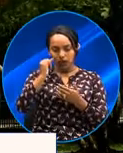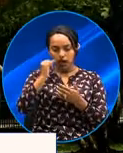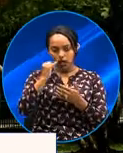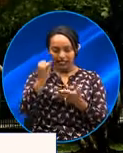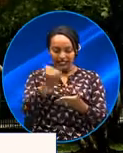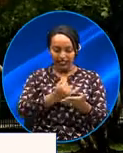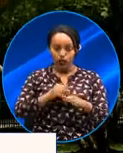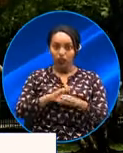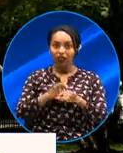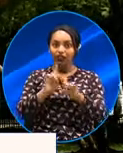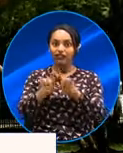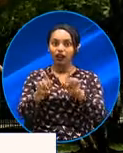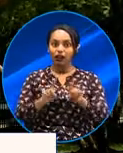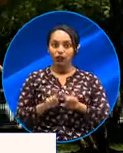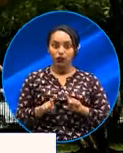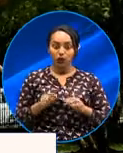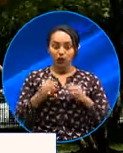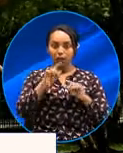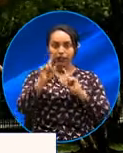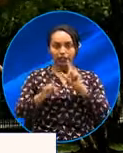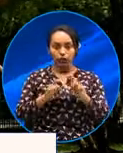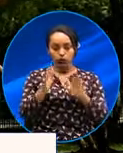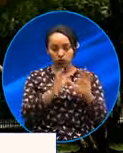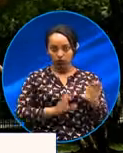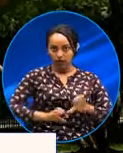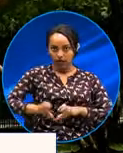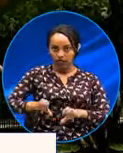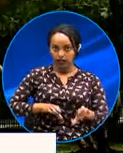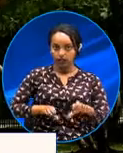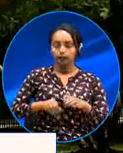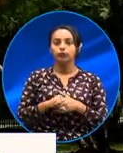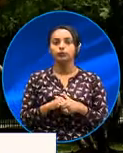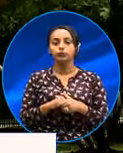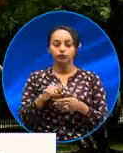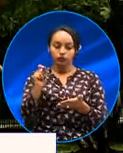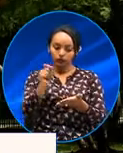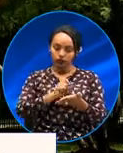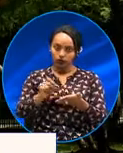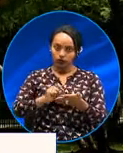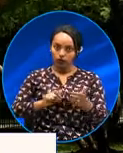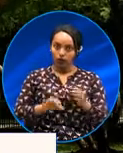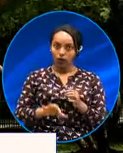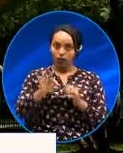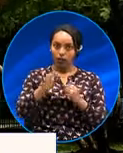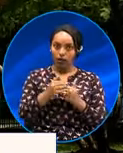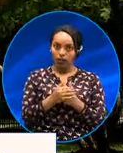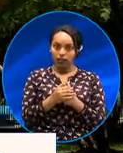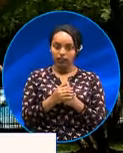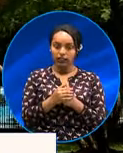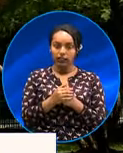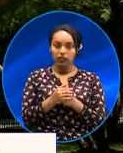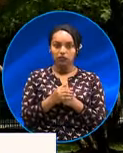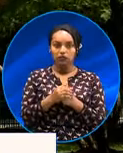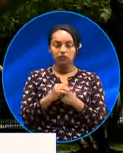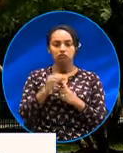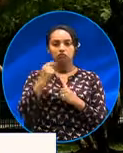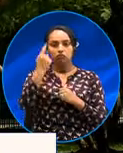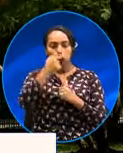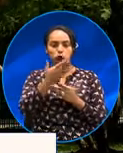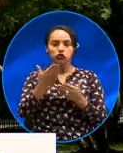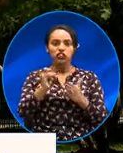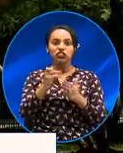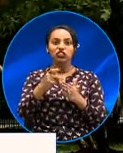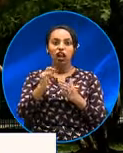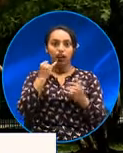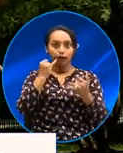ላይ የተለያዩ መጠይቆችን በማድረግ ጽሁፎችን በማግኘት ፒክቸሮችም እንዲሁም